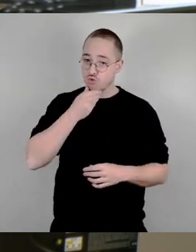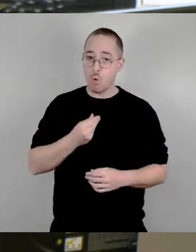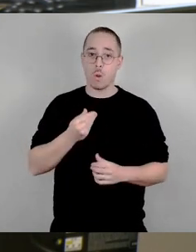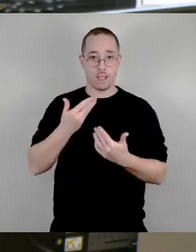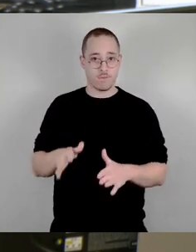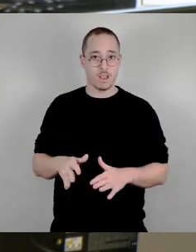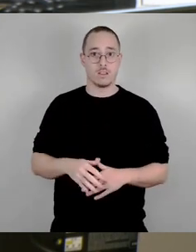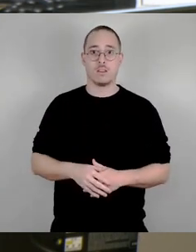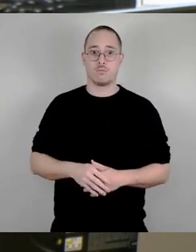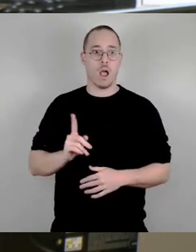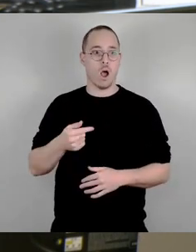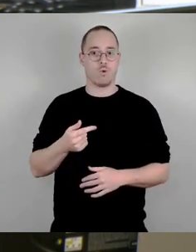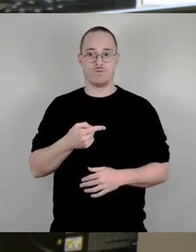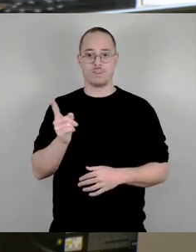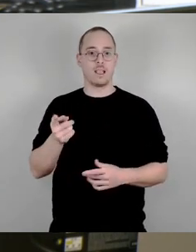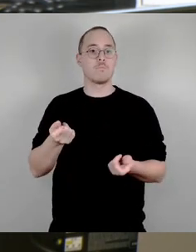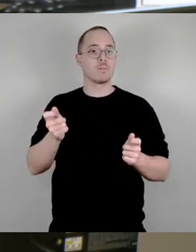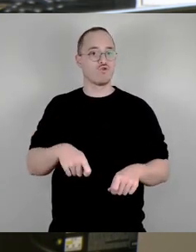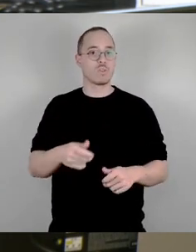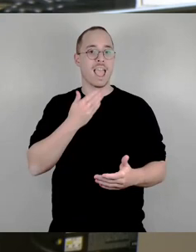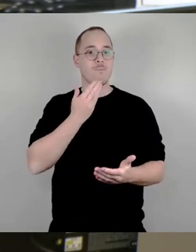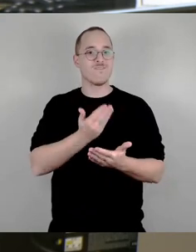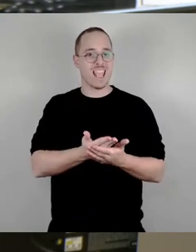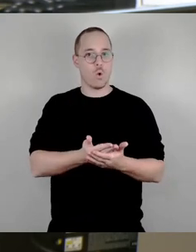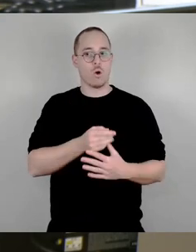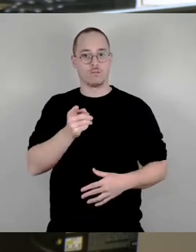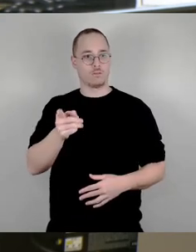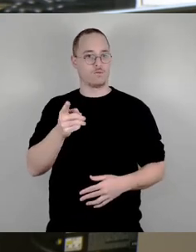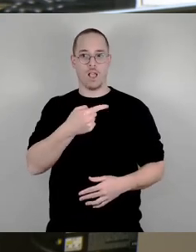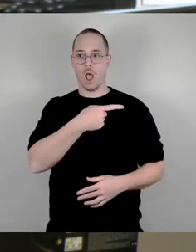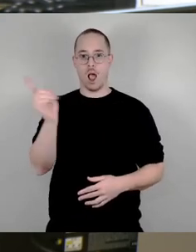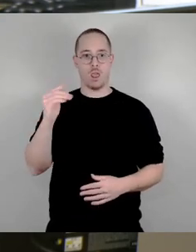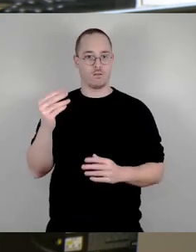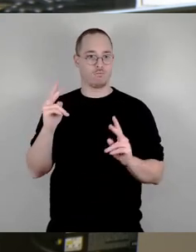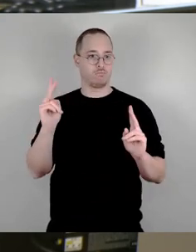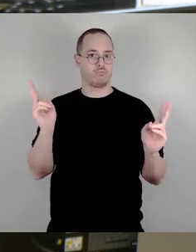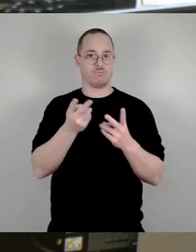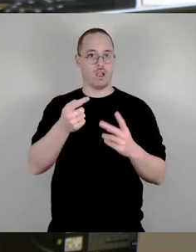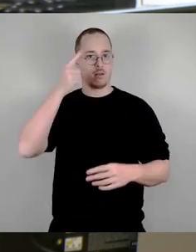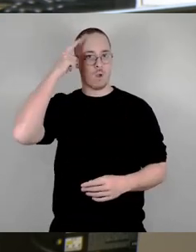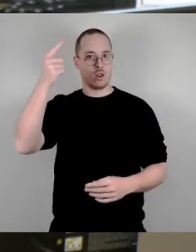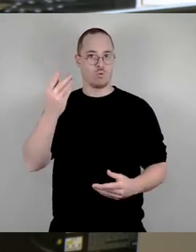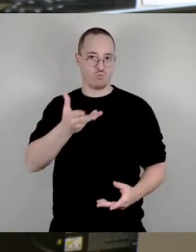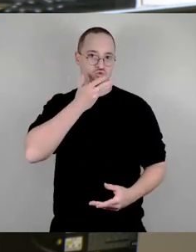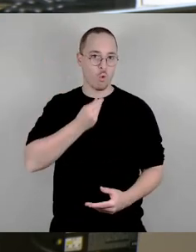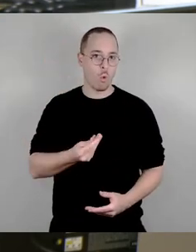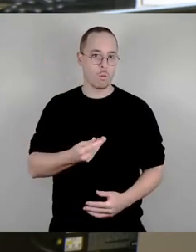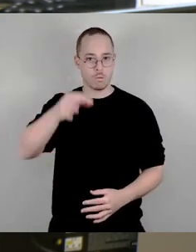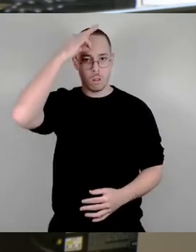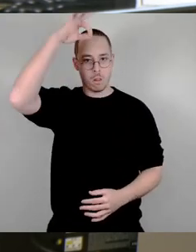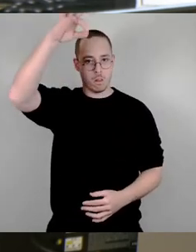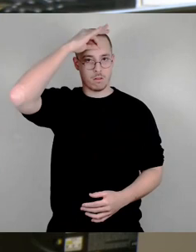wo die Verwaltung gesagt hat, ja, haben wir geprüft, können wir machen, ist sinnvoll zu übernehmen und hier an der einen oder anderen Stelle, zum